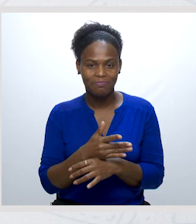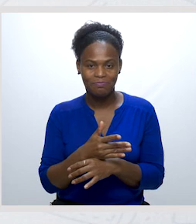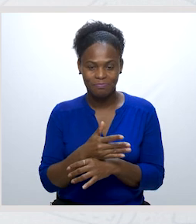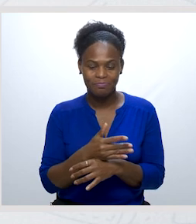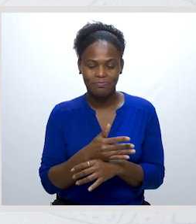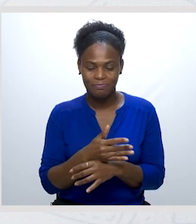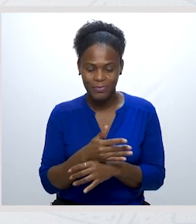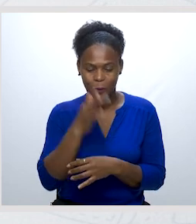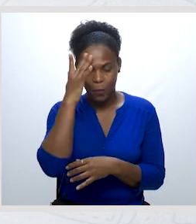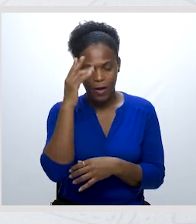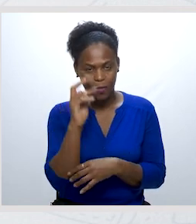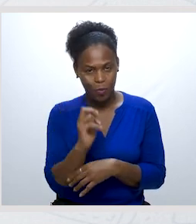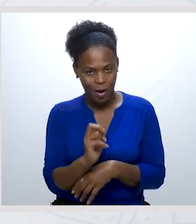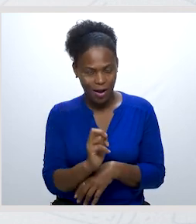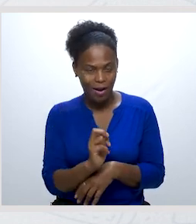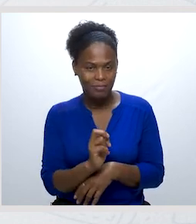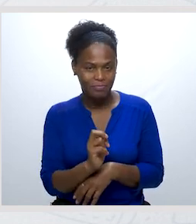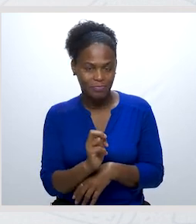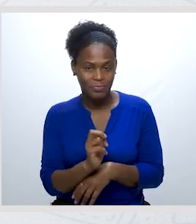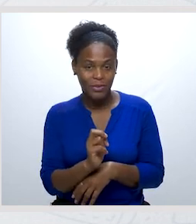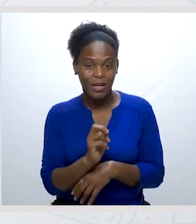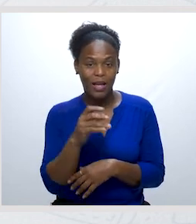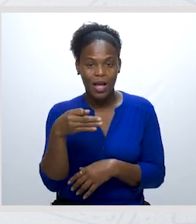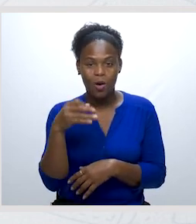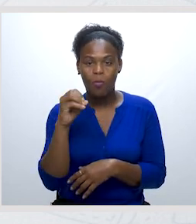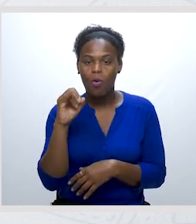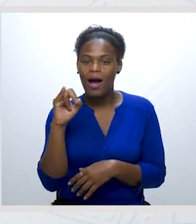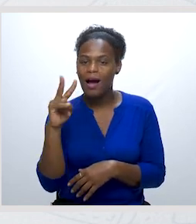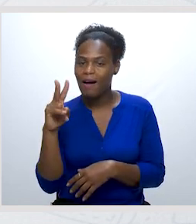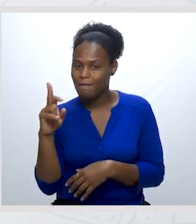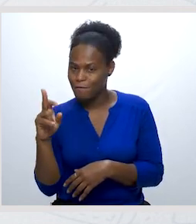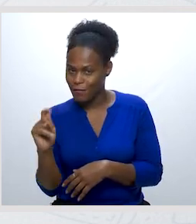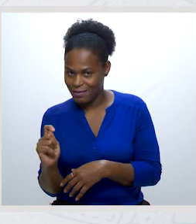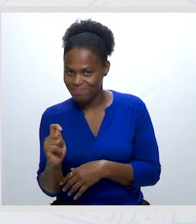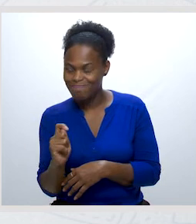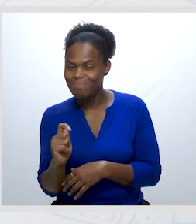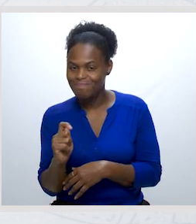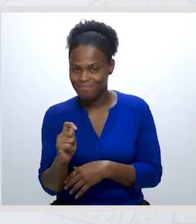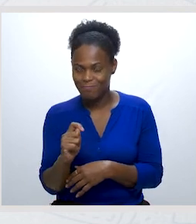numéro 3, le poivre. Super.